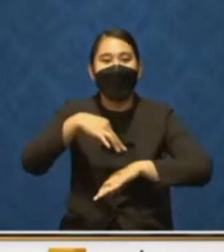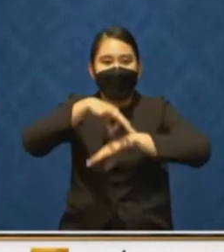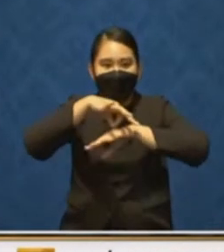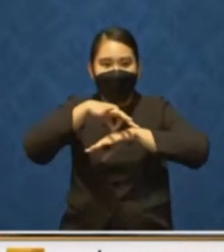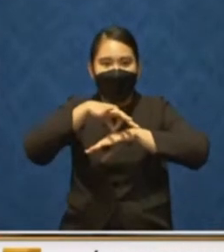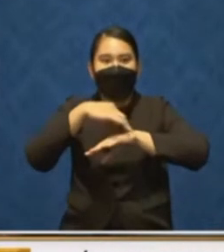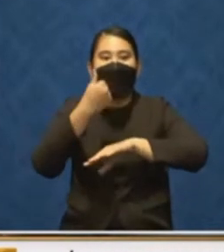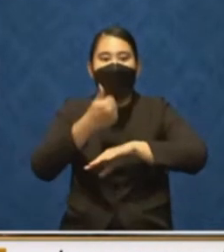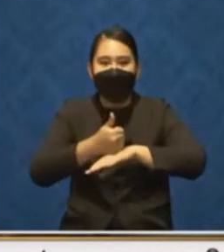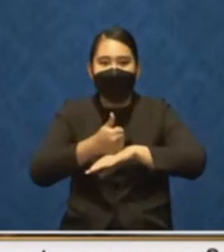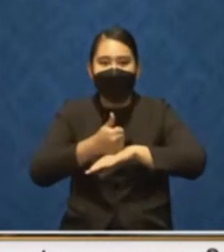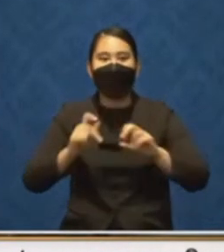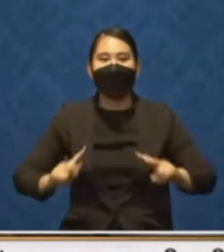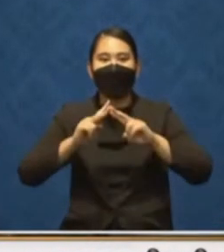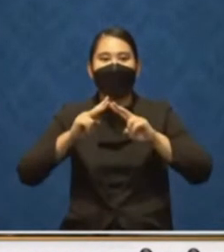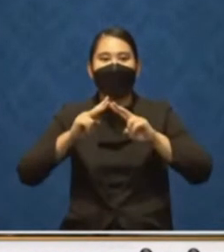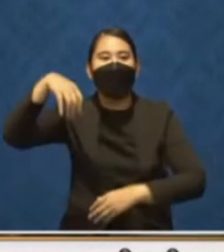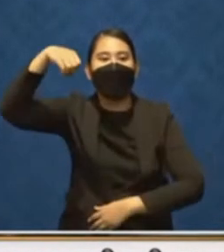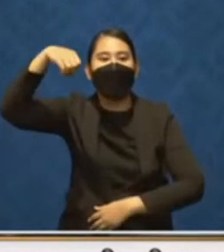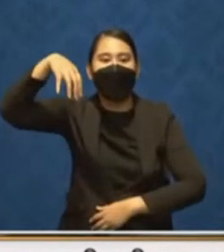พลังงาน